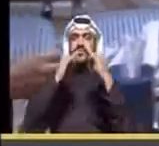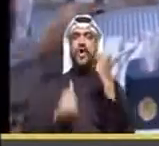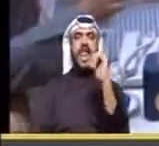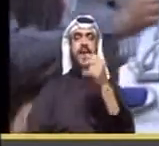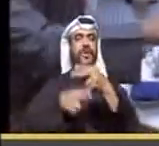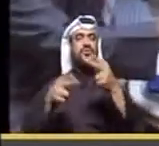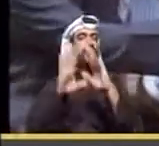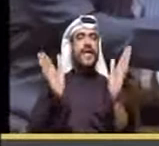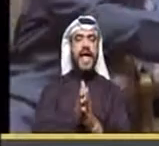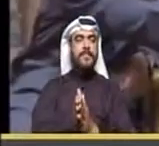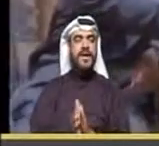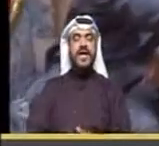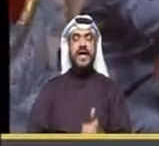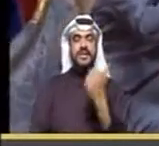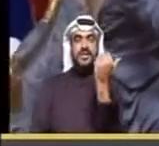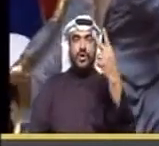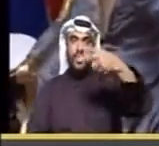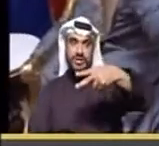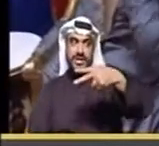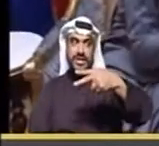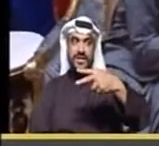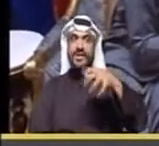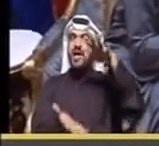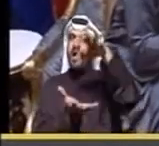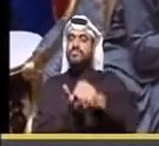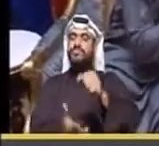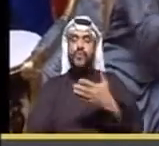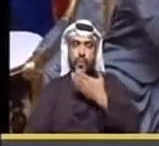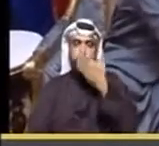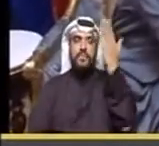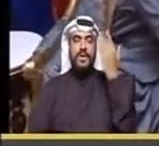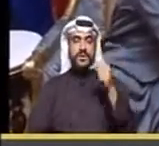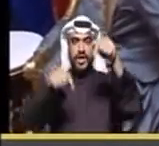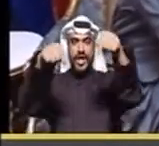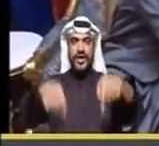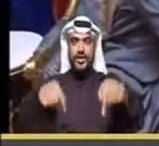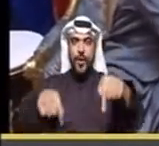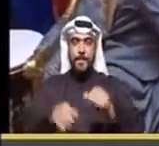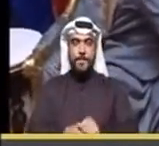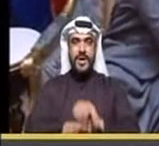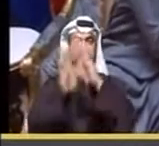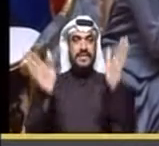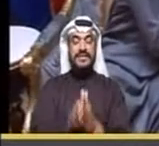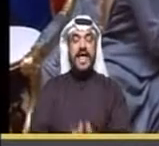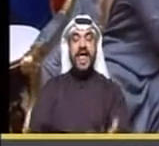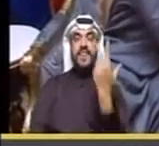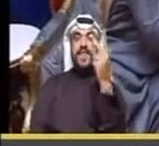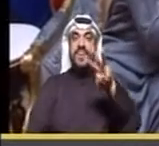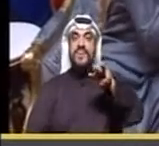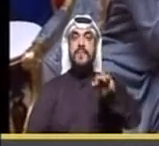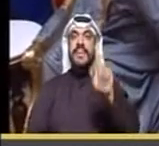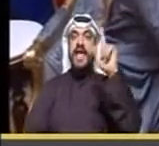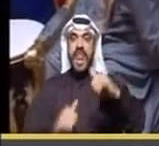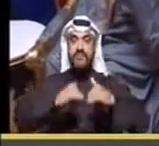المسجلة بالكويت 26 راس. طول العمر الغزو كثير من الخيل راحت، اليوم طول العمر عندك 8000 راس، ترى